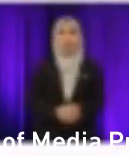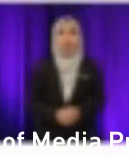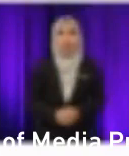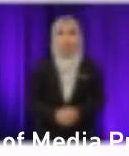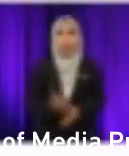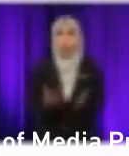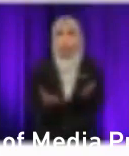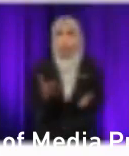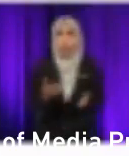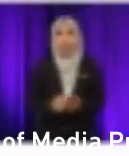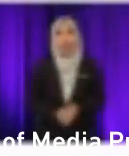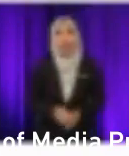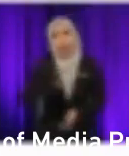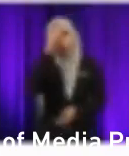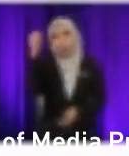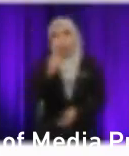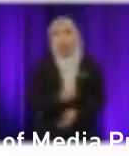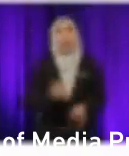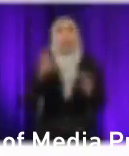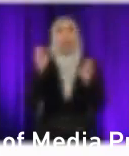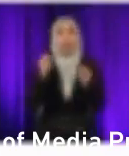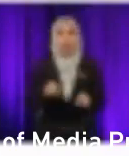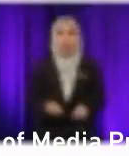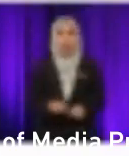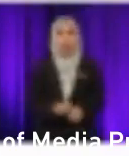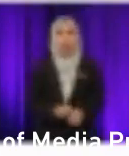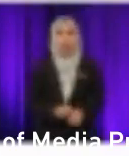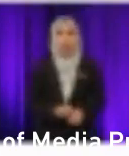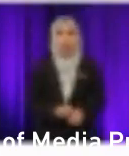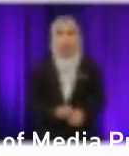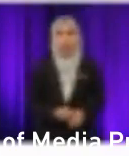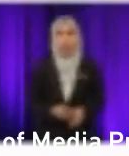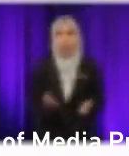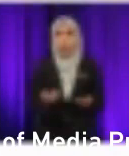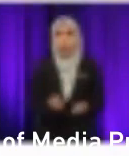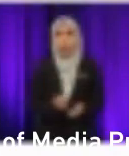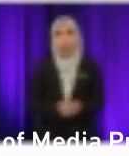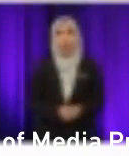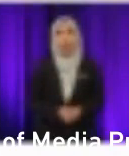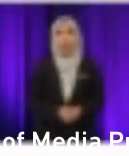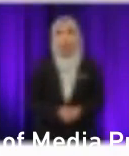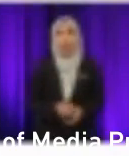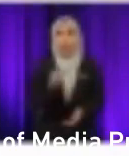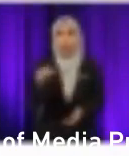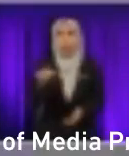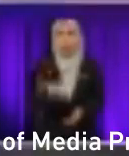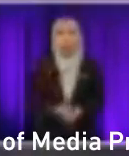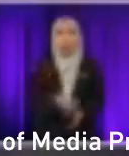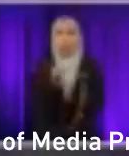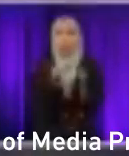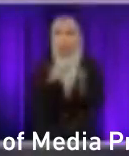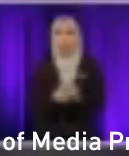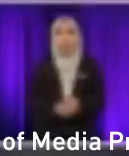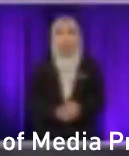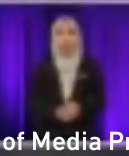untuk mengira berapakah nilai rintangan sama ada litar siri ataupun litar selari. Itu lagi tiga markah, Aiman. Ha, lagi tiga markah. Sebab